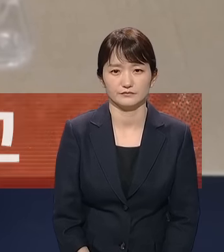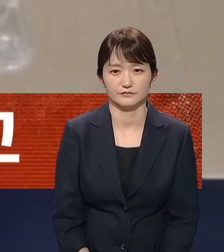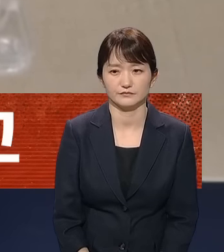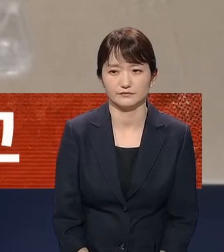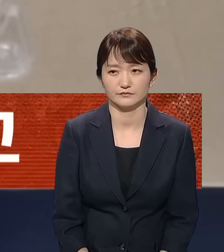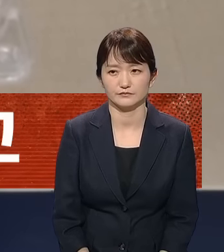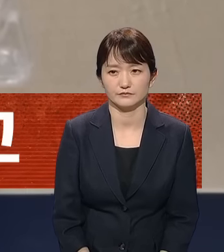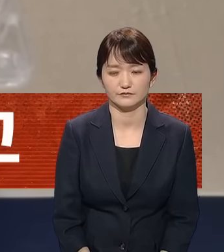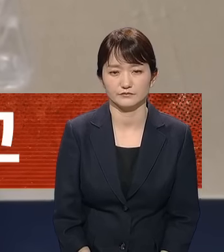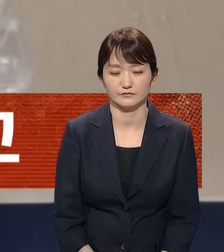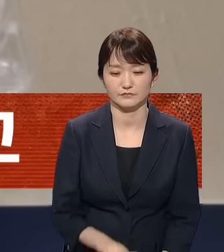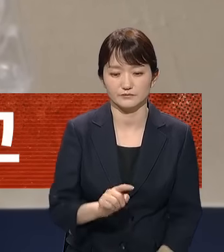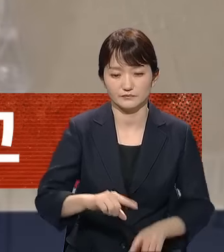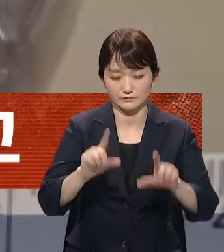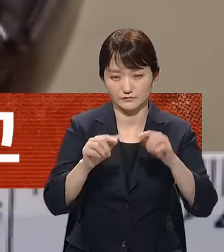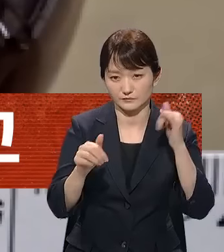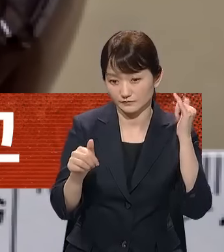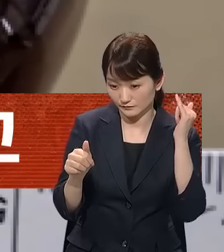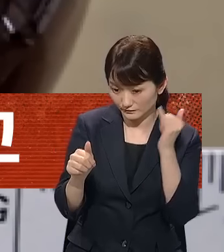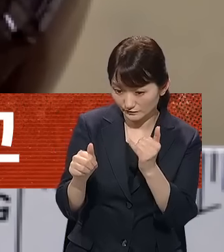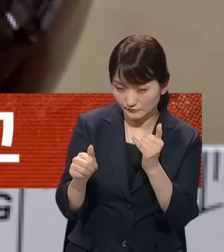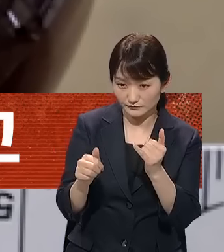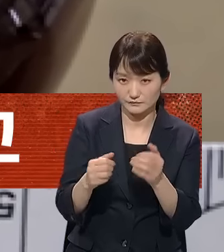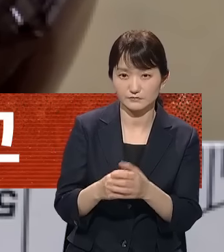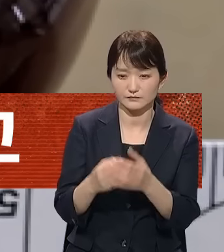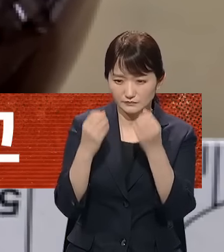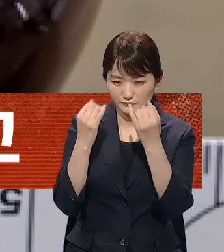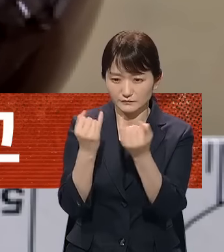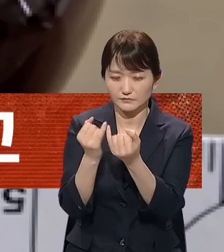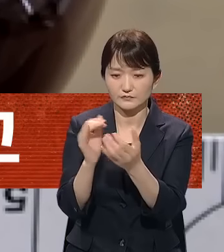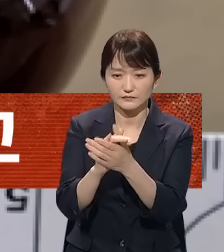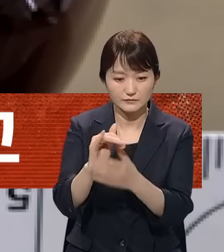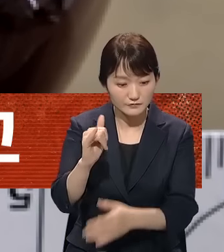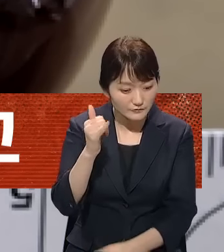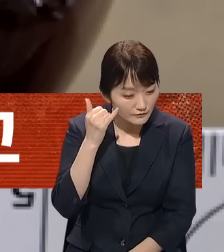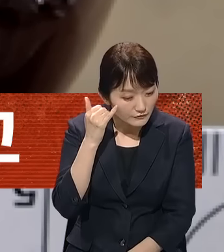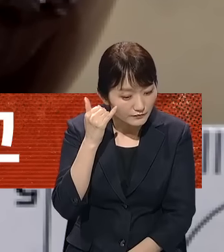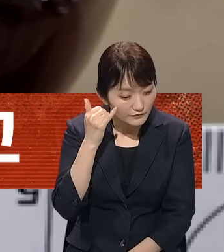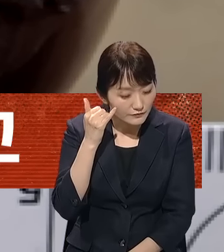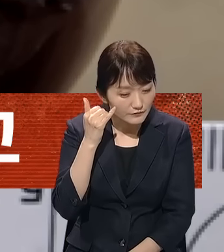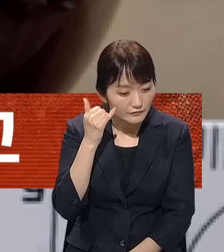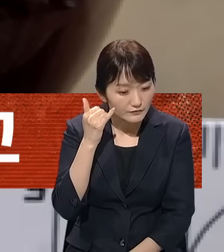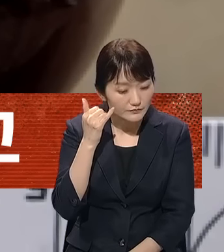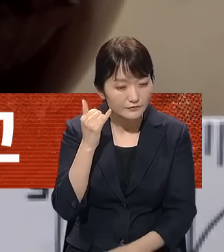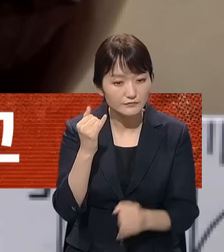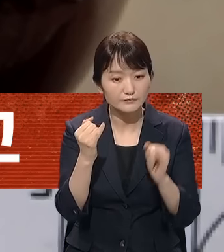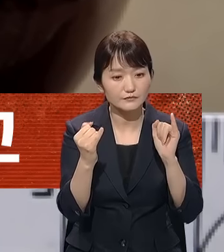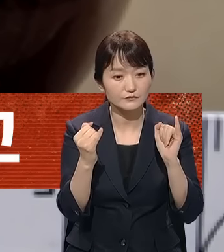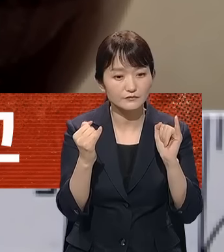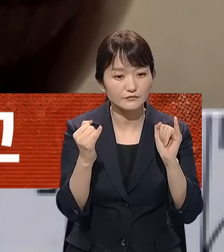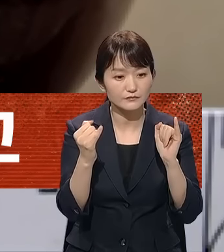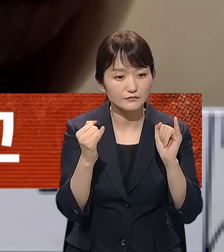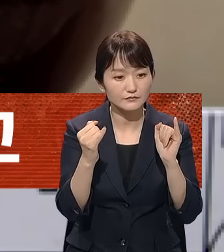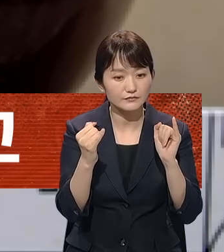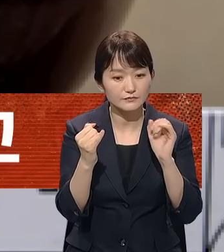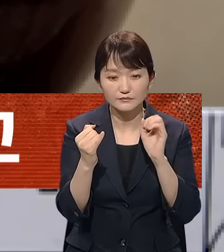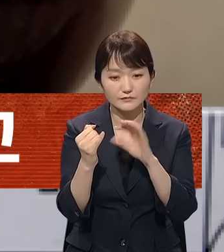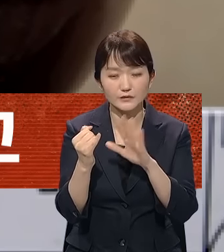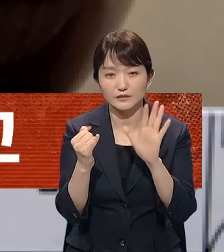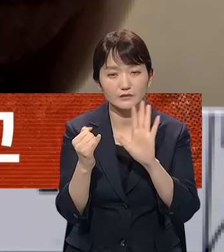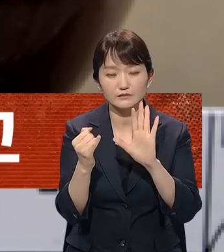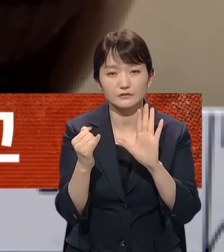또 한 통에 전화가 걸려오는데이 새 여자 친구가 전화를 받고 여보세요 하니까 상대에서 아무런 반응이 없었다는